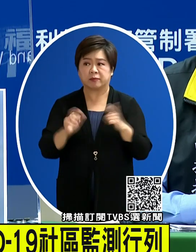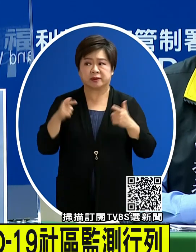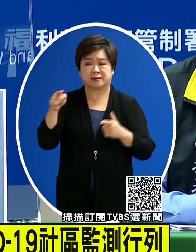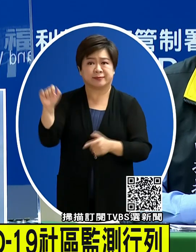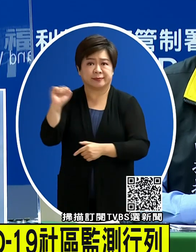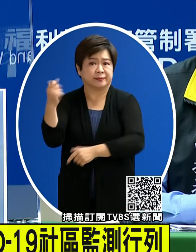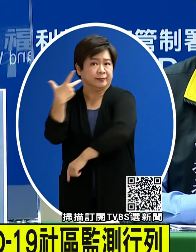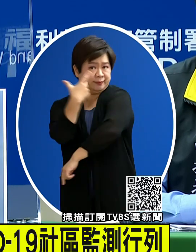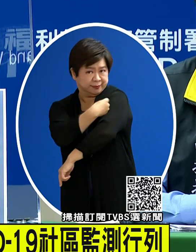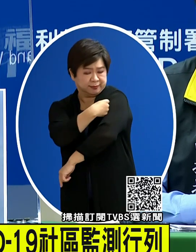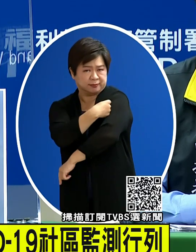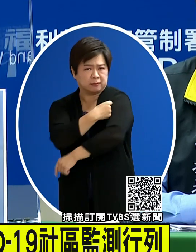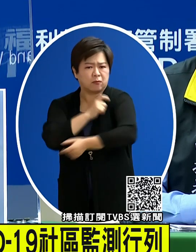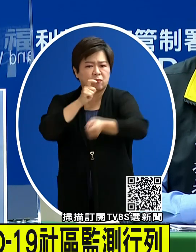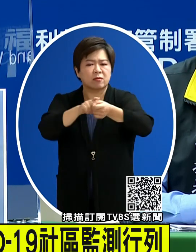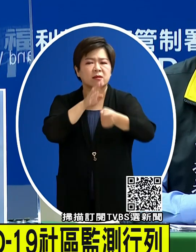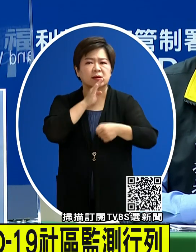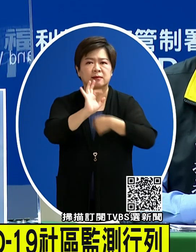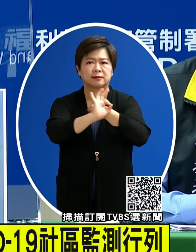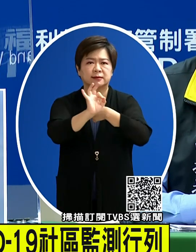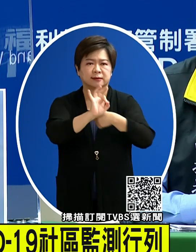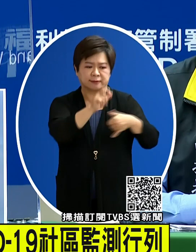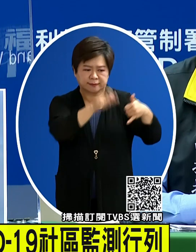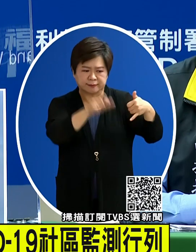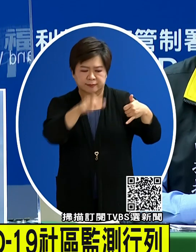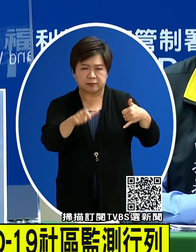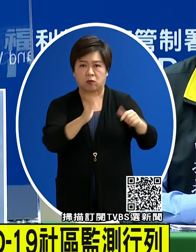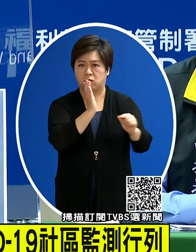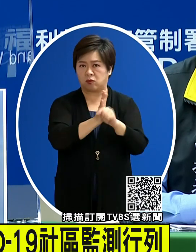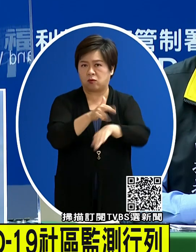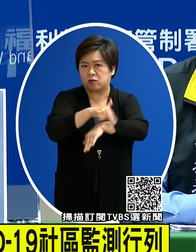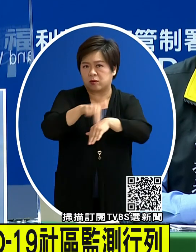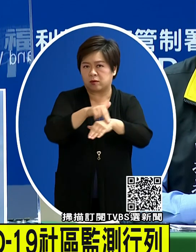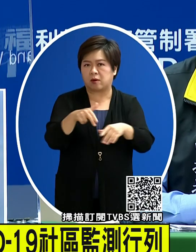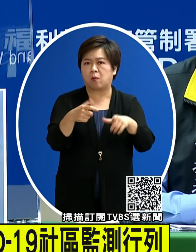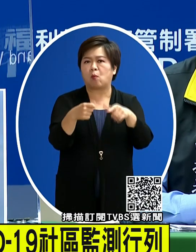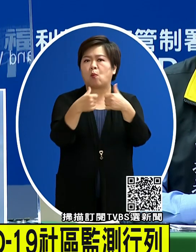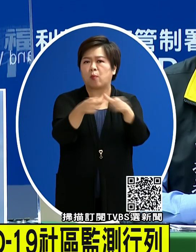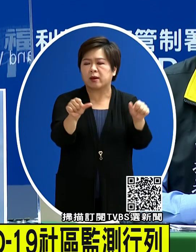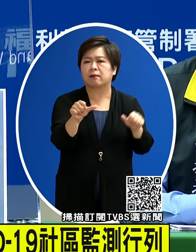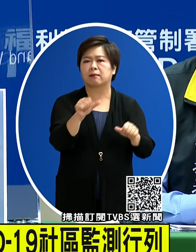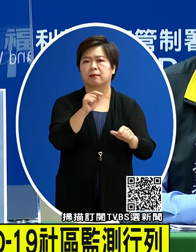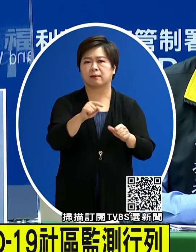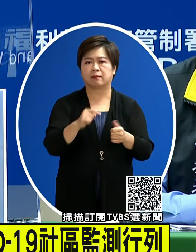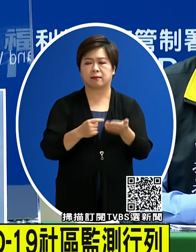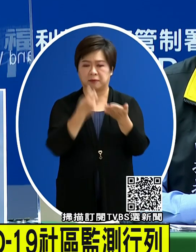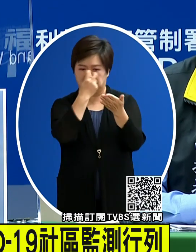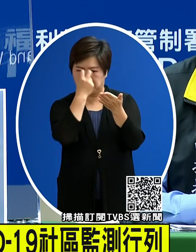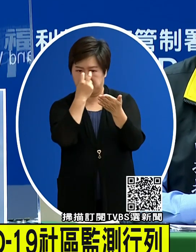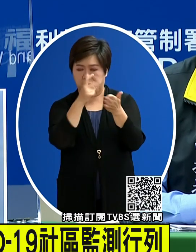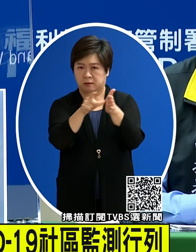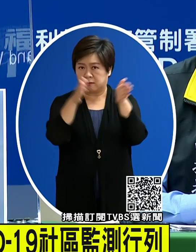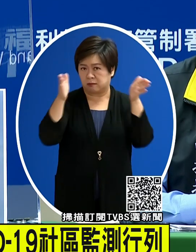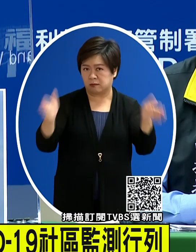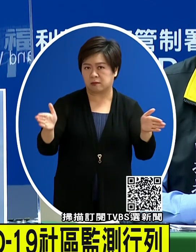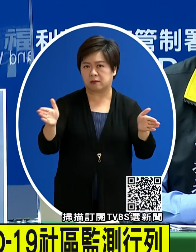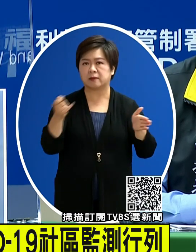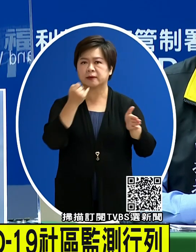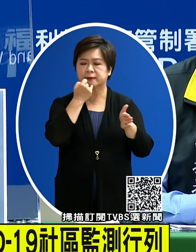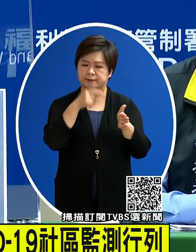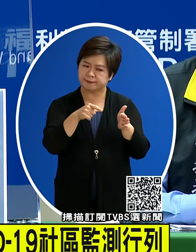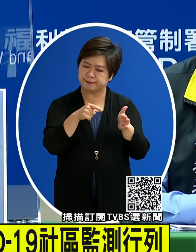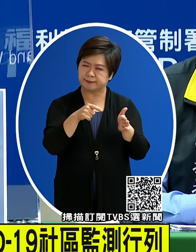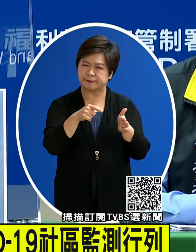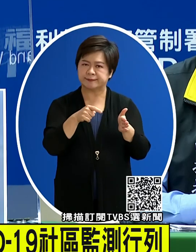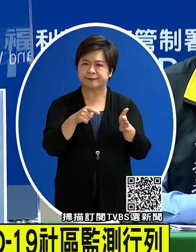是为了让实验的设计能够更具公平性，那更具一个更在审查的时候更具一个解可